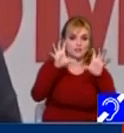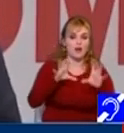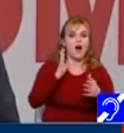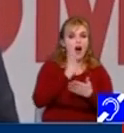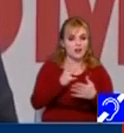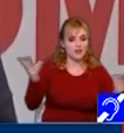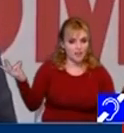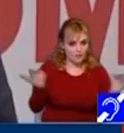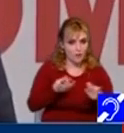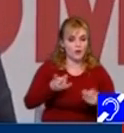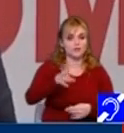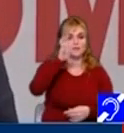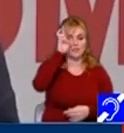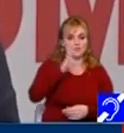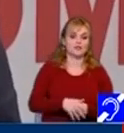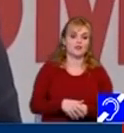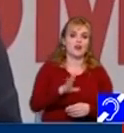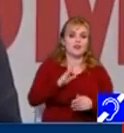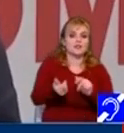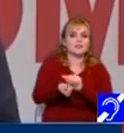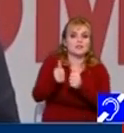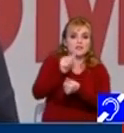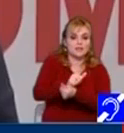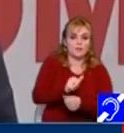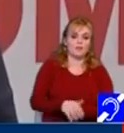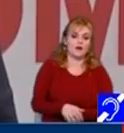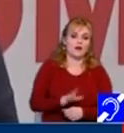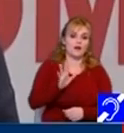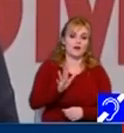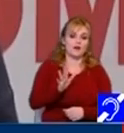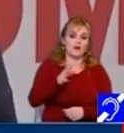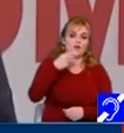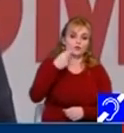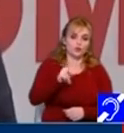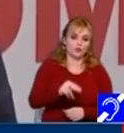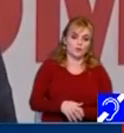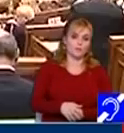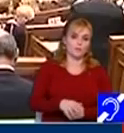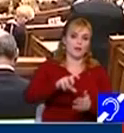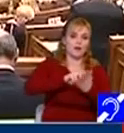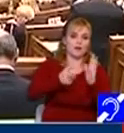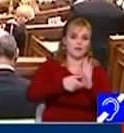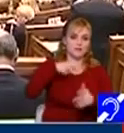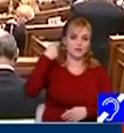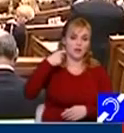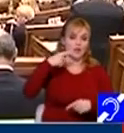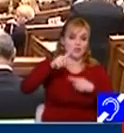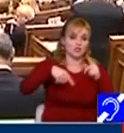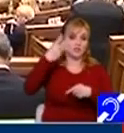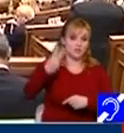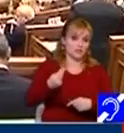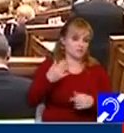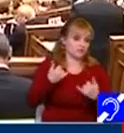țara pentru a inclusiv schimba sau a depune eforturi pentru schimbarea clasei politice. Peste 3 zile, în